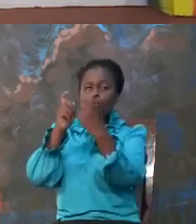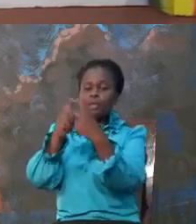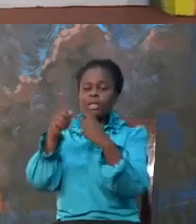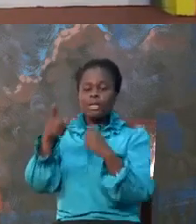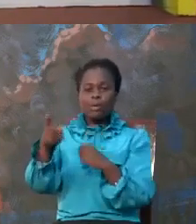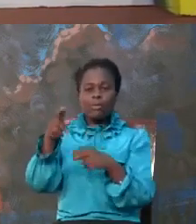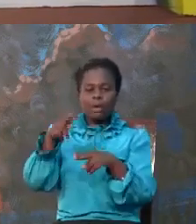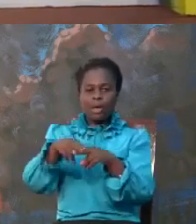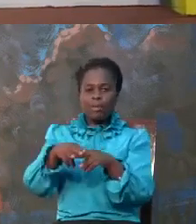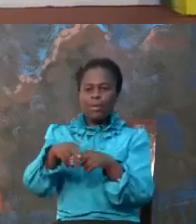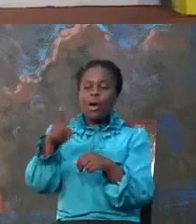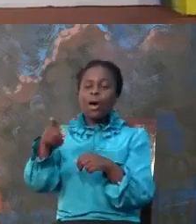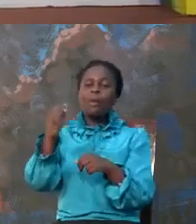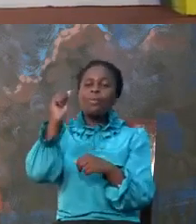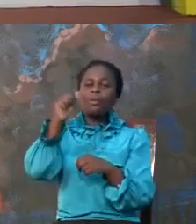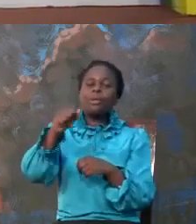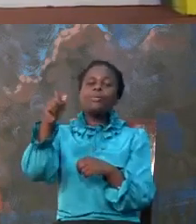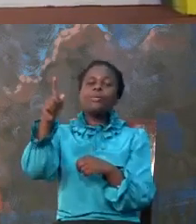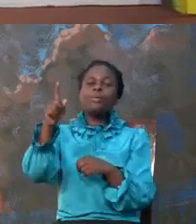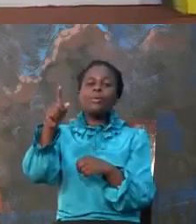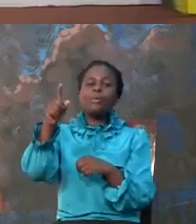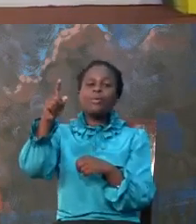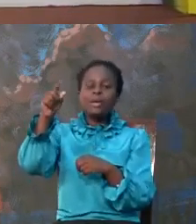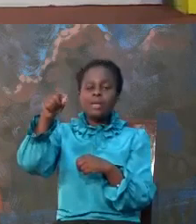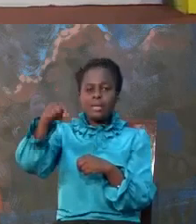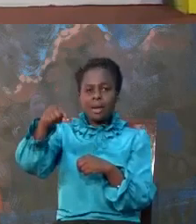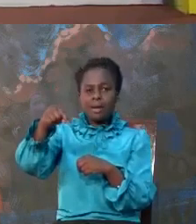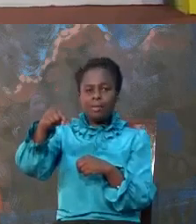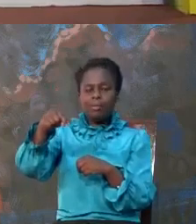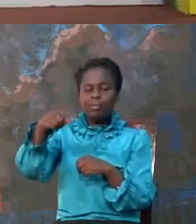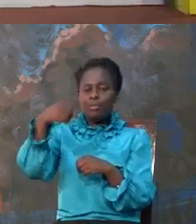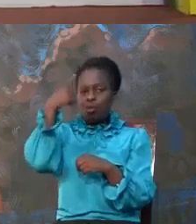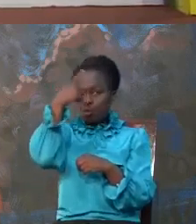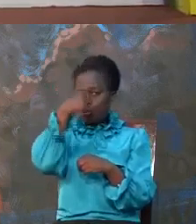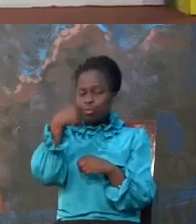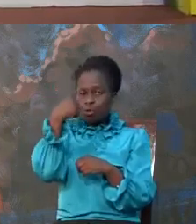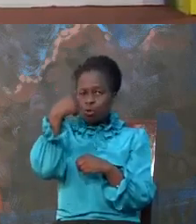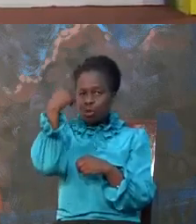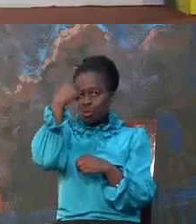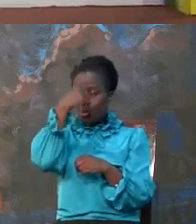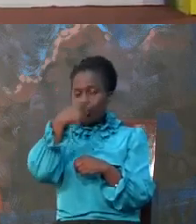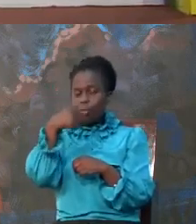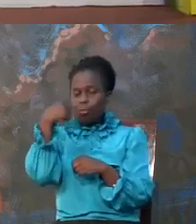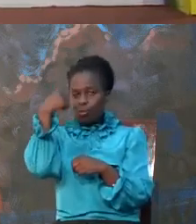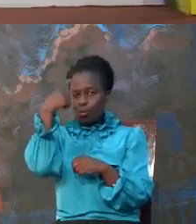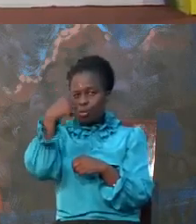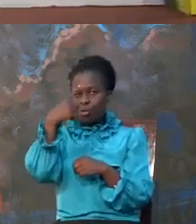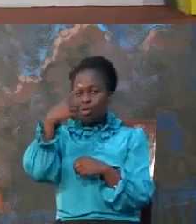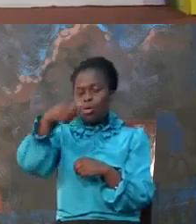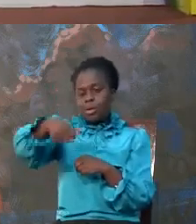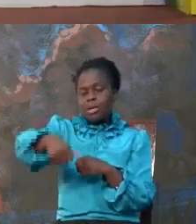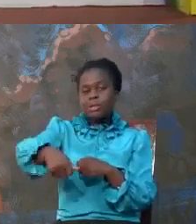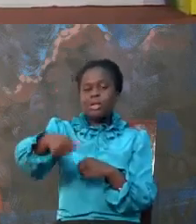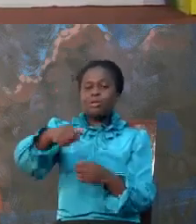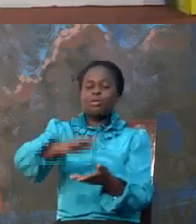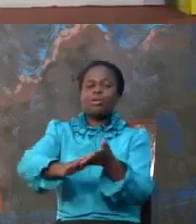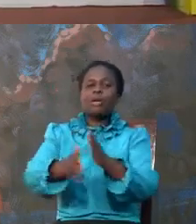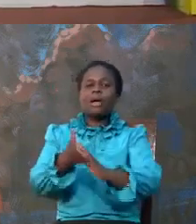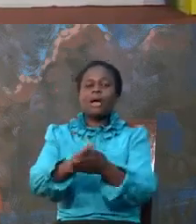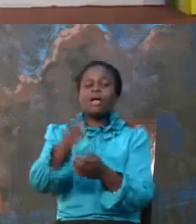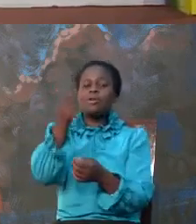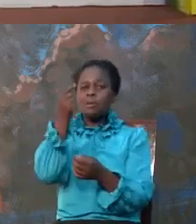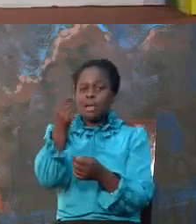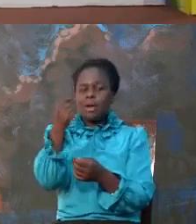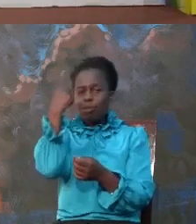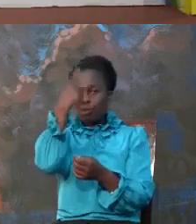hapo. Na hapo ndipo damu uso kwa uso. Damu uso kwa uso na sanduku la agano. Damu uso kwa